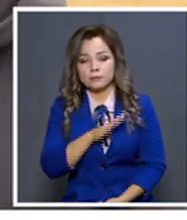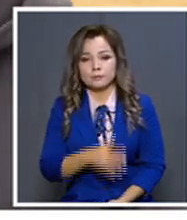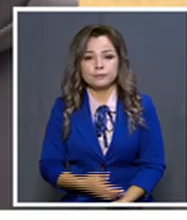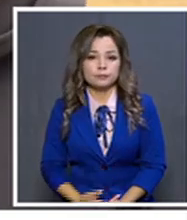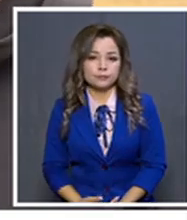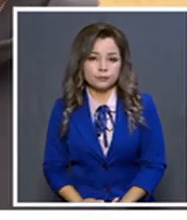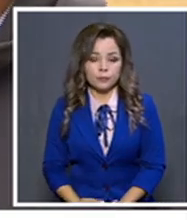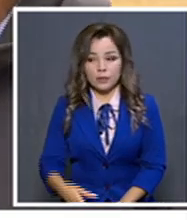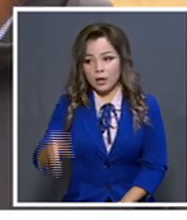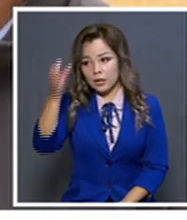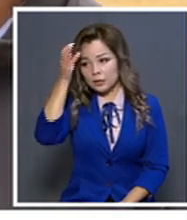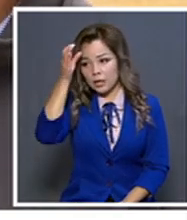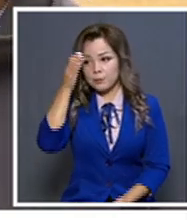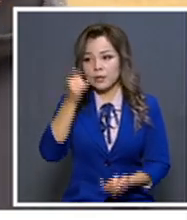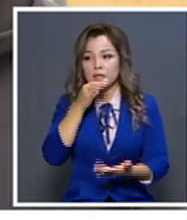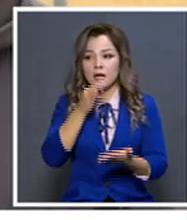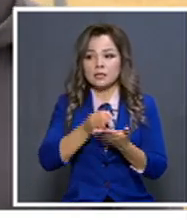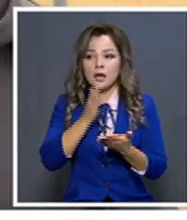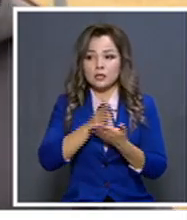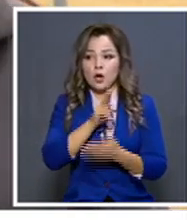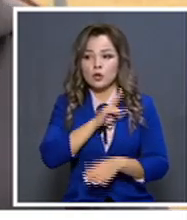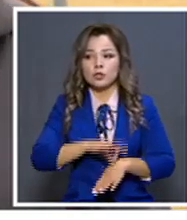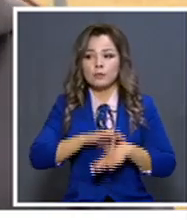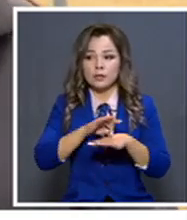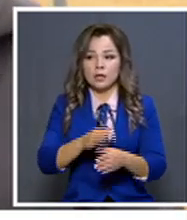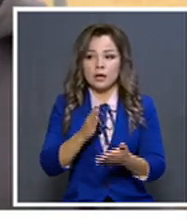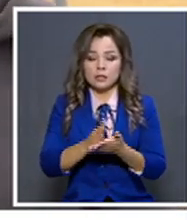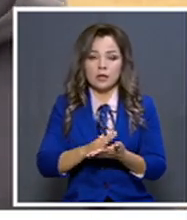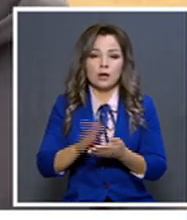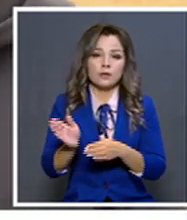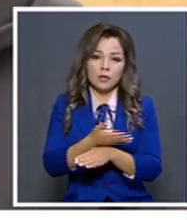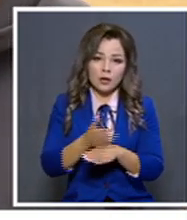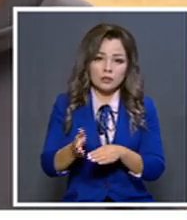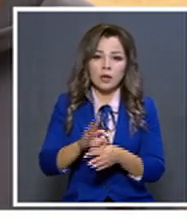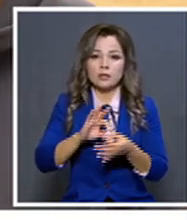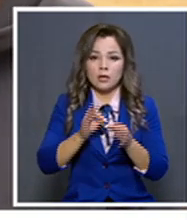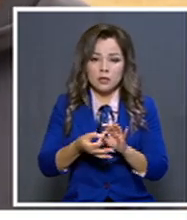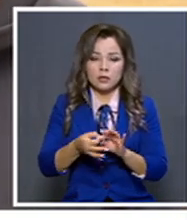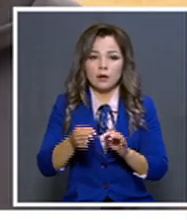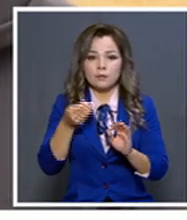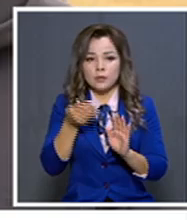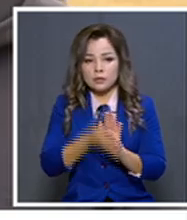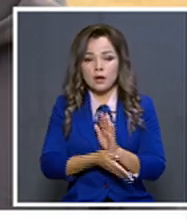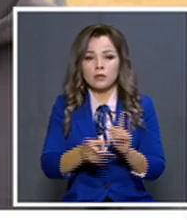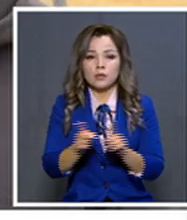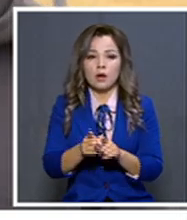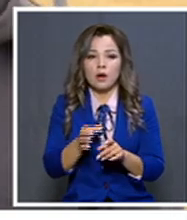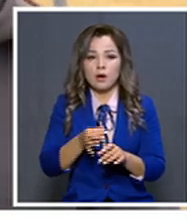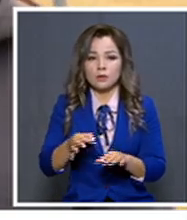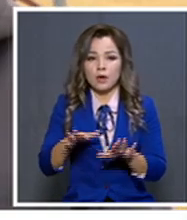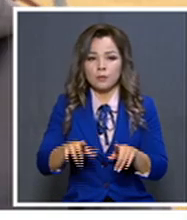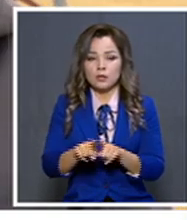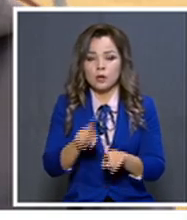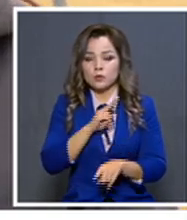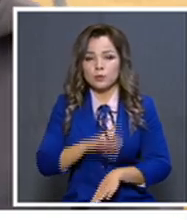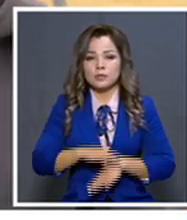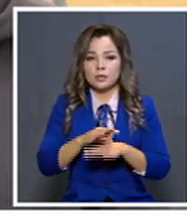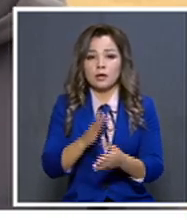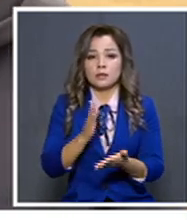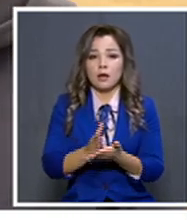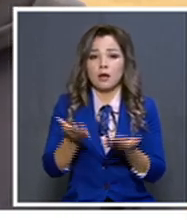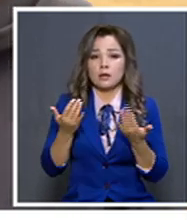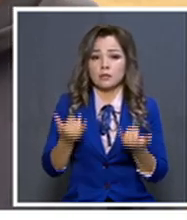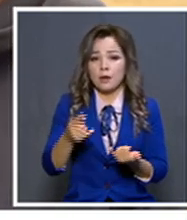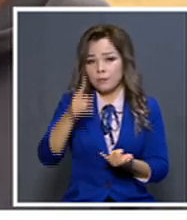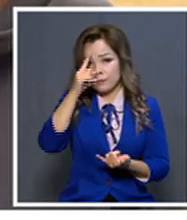обоснованный подход. Ғылыми негізге сүйеніп жұмыс жасауымыз керек. Тұқым сұрыптау, геноқорларды қалыптастырып, оларды аудандастыру бойынша біраз еңбектендік. Соның арқасында